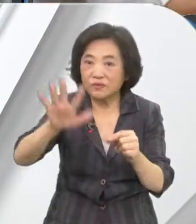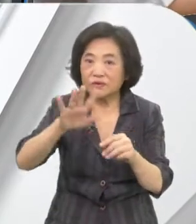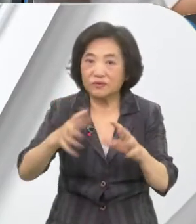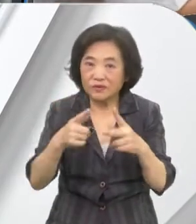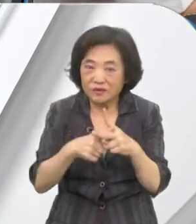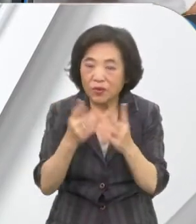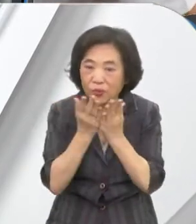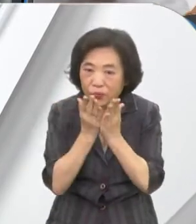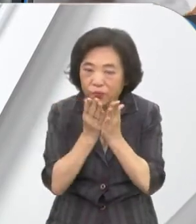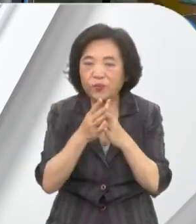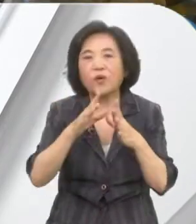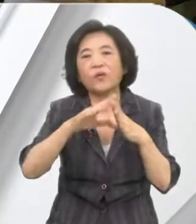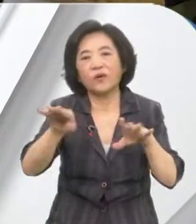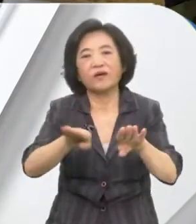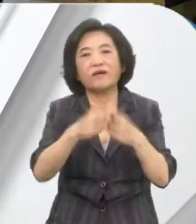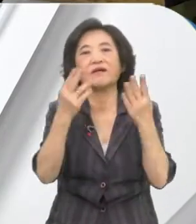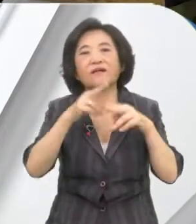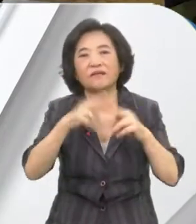预防下，最佳到六月中么是两月末，也会恢复各种各校的实体课程。